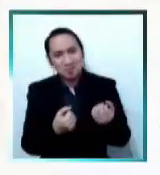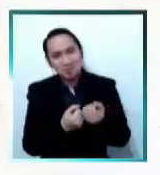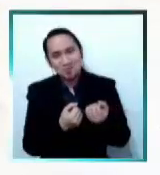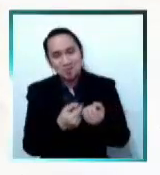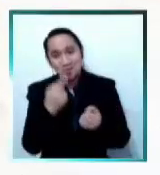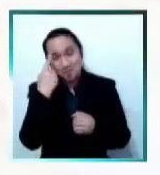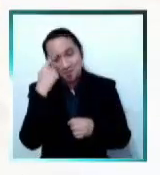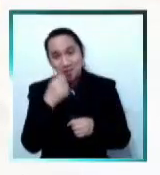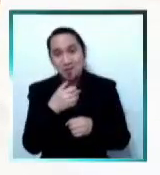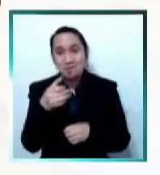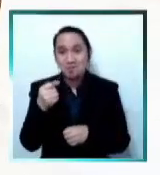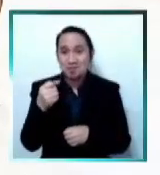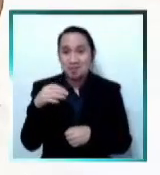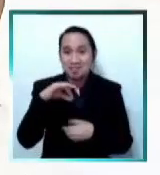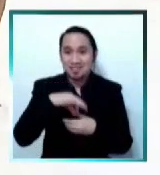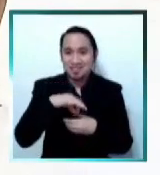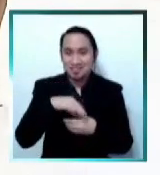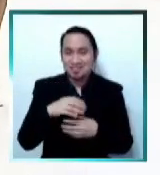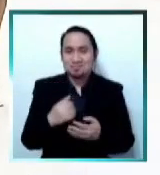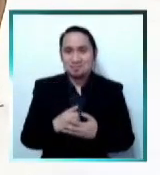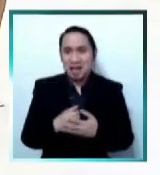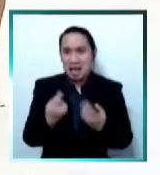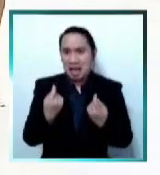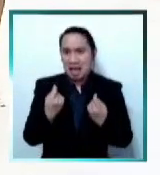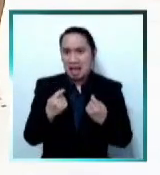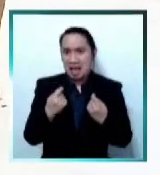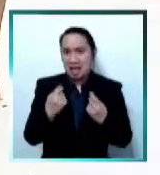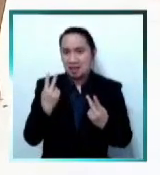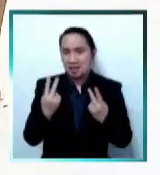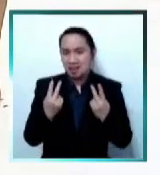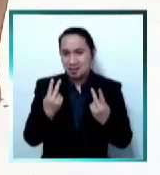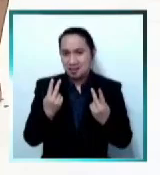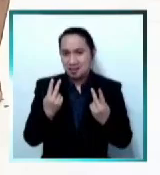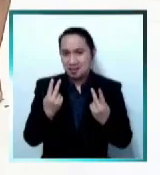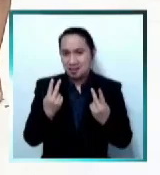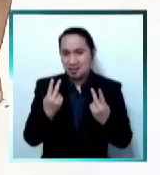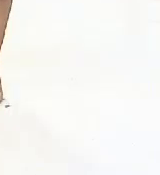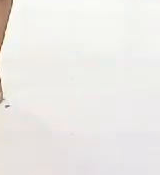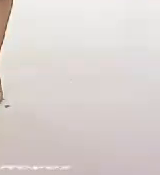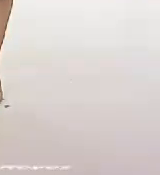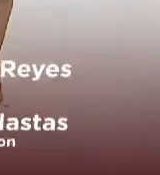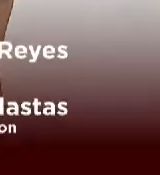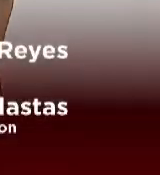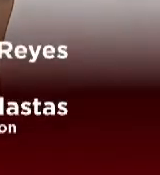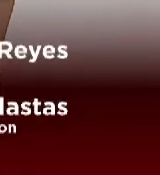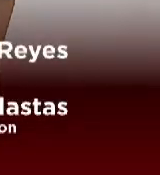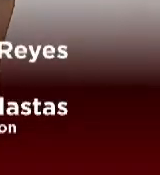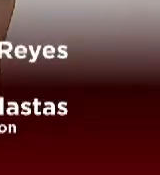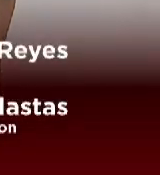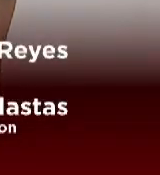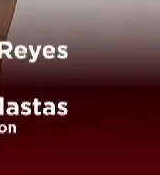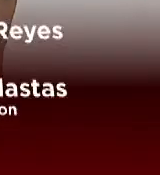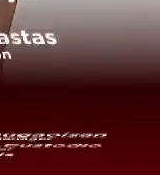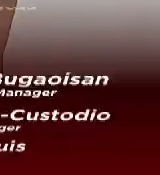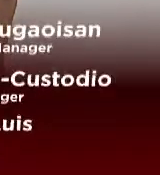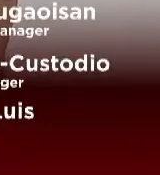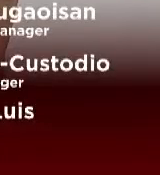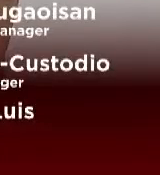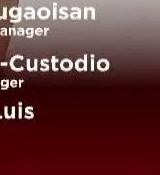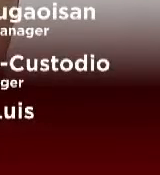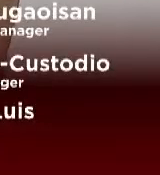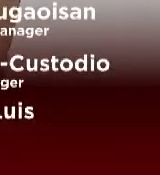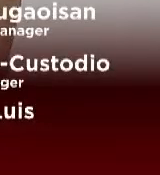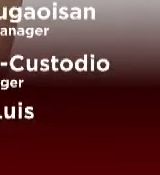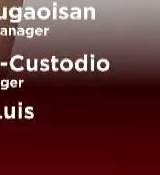Mga bisita nga dyan. Tuloy-tuloy lang ang mga balitang dapat niyong malaman. Ako si Atom Araulio. Para sa Pilipino, ako si